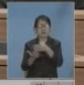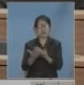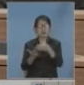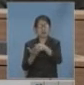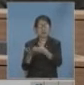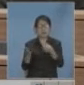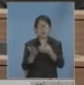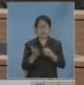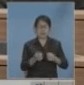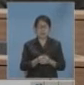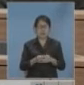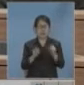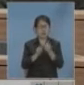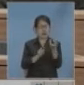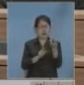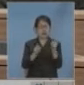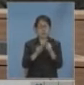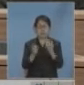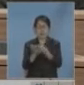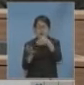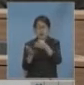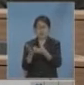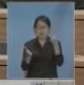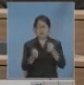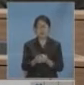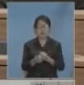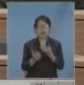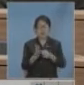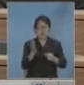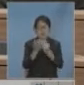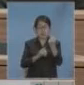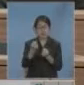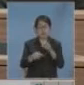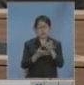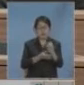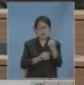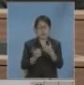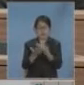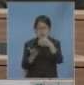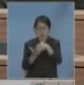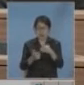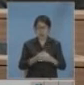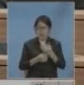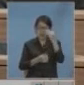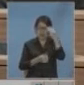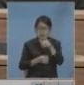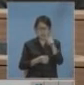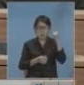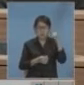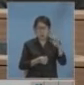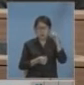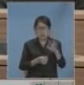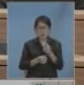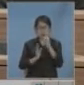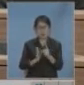าตราต่อไปเรื่องข้าวยังไม่ใช้งบกลางครับเรื่องรถภาษีรถยนต์ให้ไปใช้งบกลางงบคงคลังมันเป็นไปได้ยังไงครับในเมื่อเรารู้ตัวเลขอยู่แล้วค